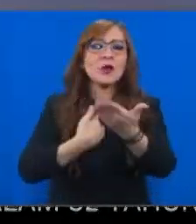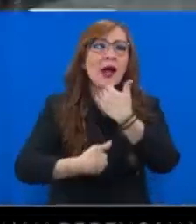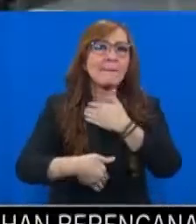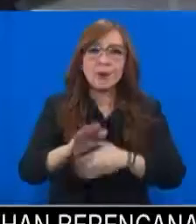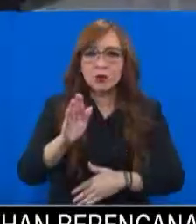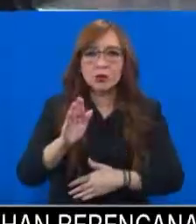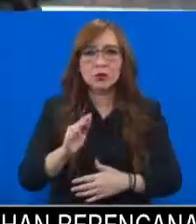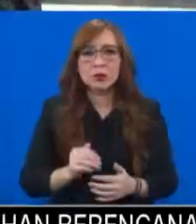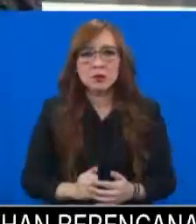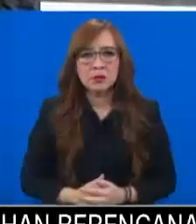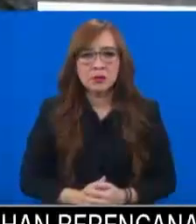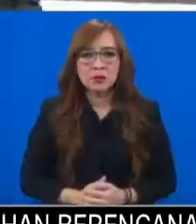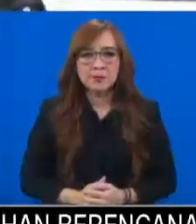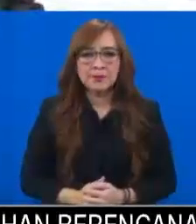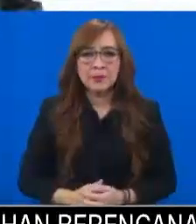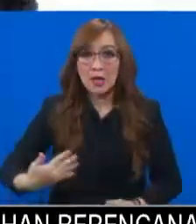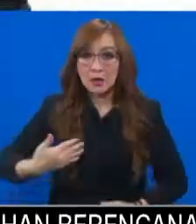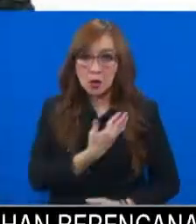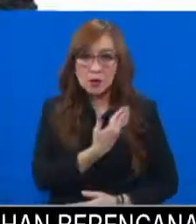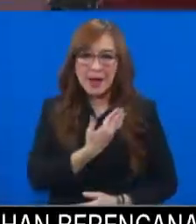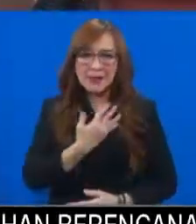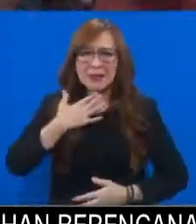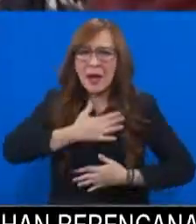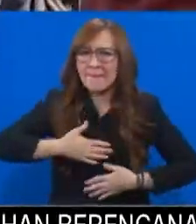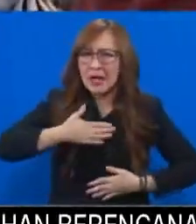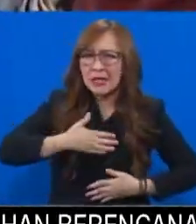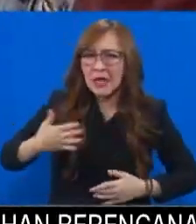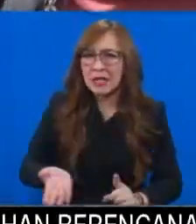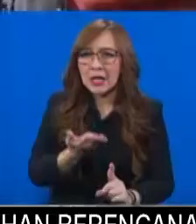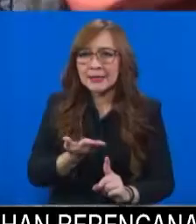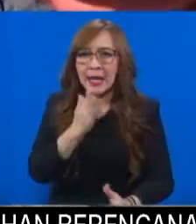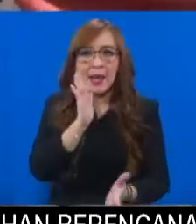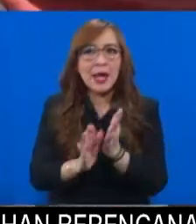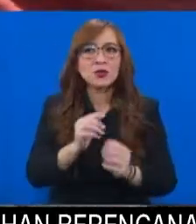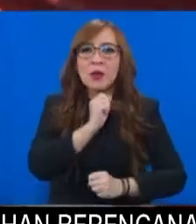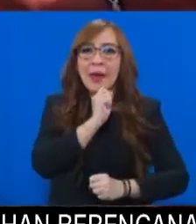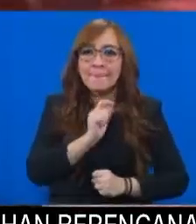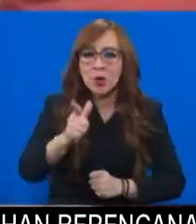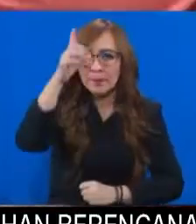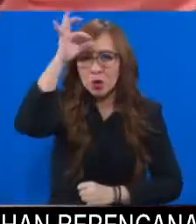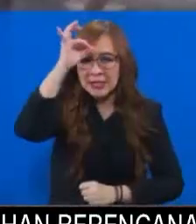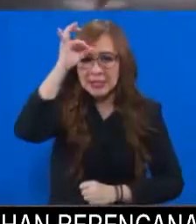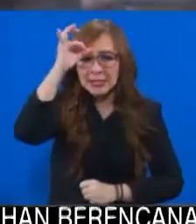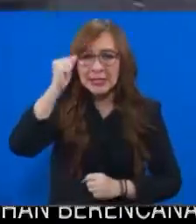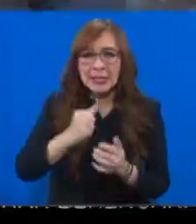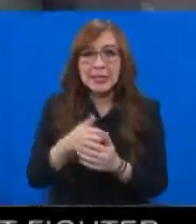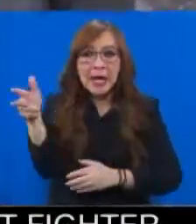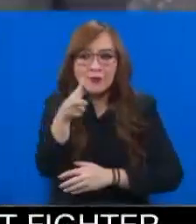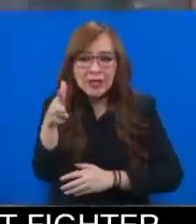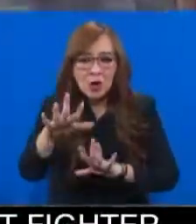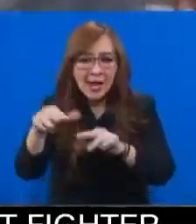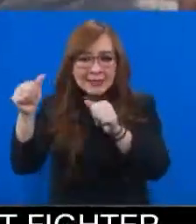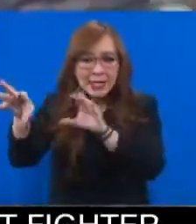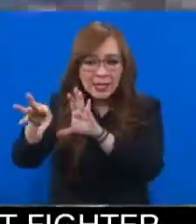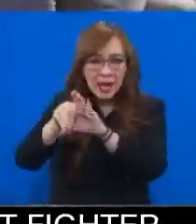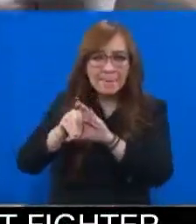lokasi. Sementara korban yang merasa dilecehkan melaporkan kejadian ini ke polisi bermodalkan video rekaman kelakuan cabul